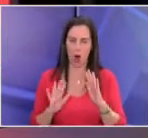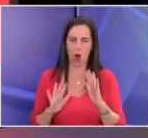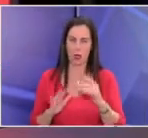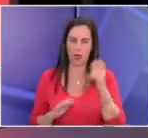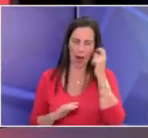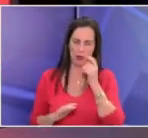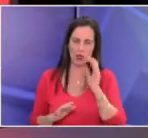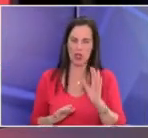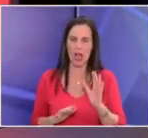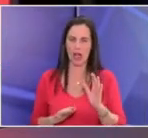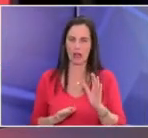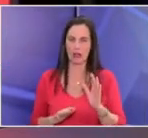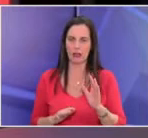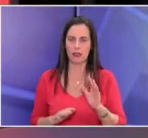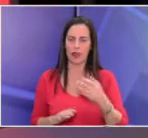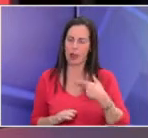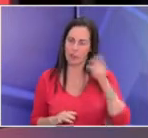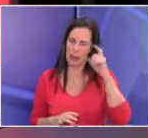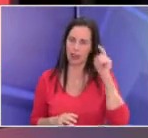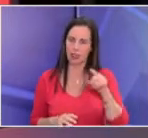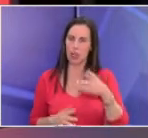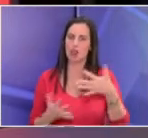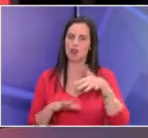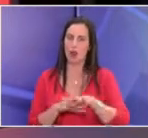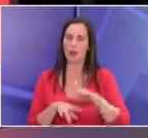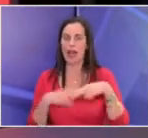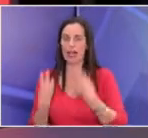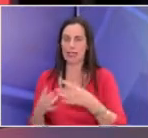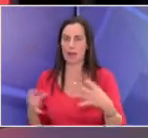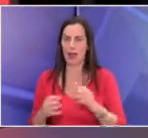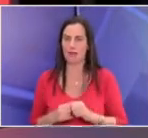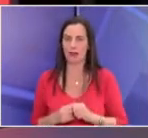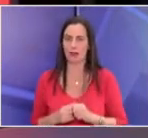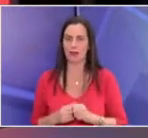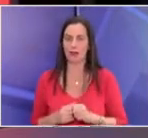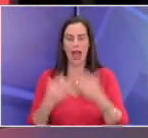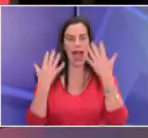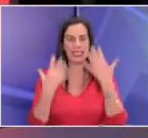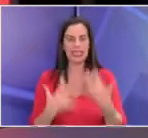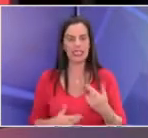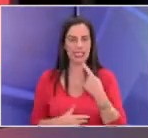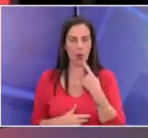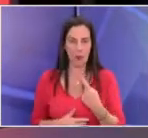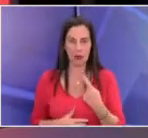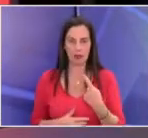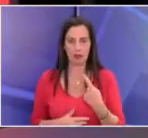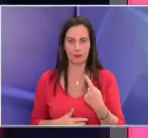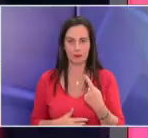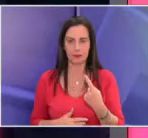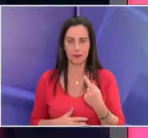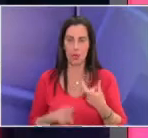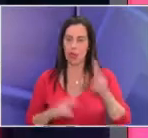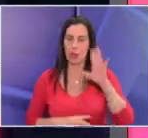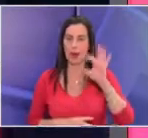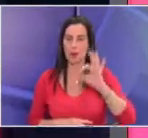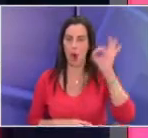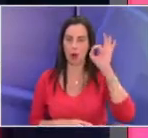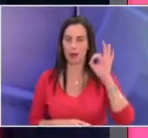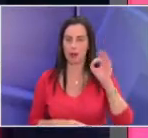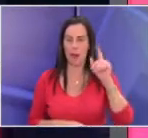קשה מאוד. רבים מהם נתקלים בהמון המון בעיות, כולל התיוג, התיוג של עבריין מורשע. ואנחנו עושים באמת המון